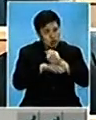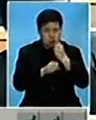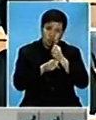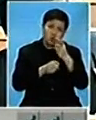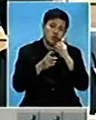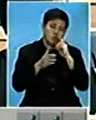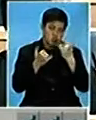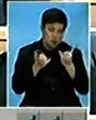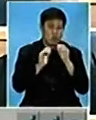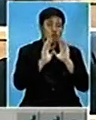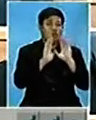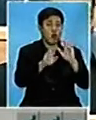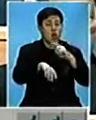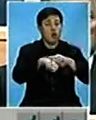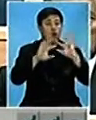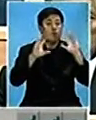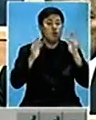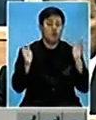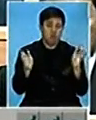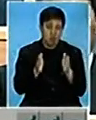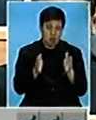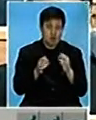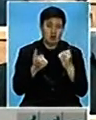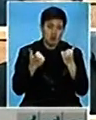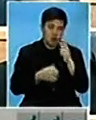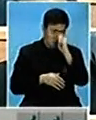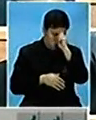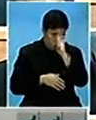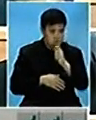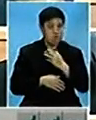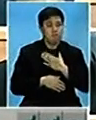ตรงนี้แค่นี้หมดเวลาสั้นๆแล้วด้วยความเคารพ